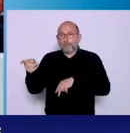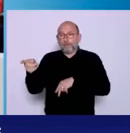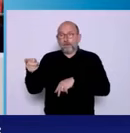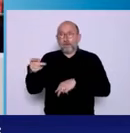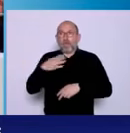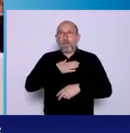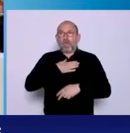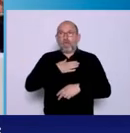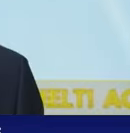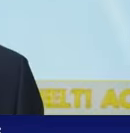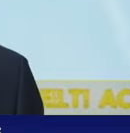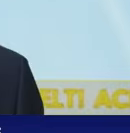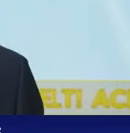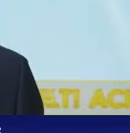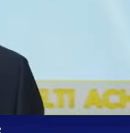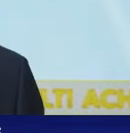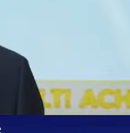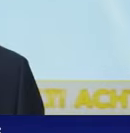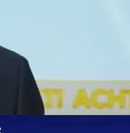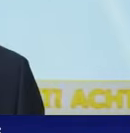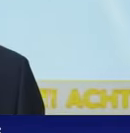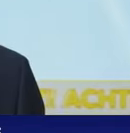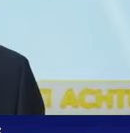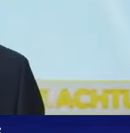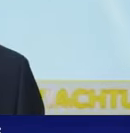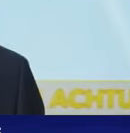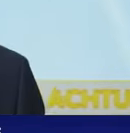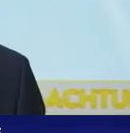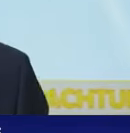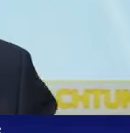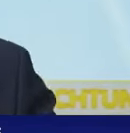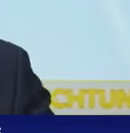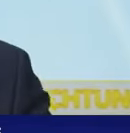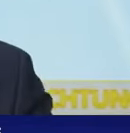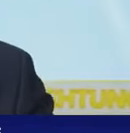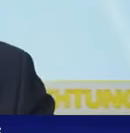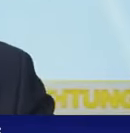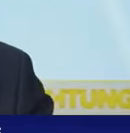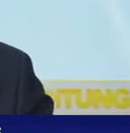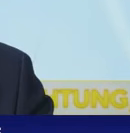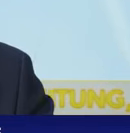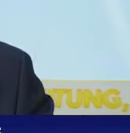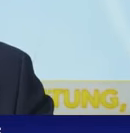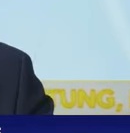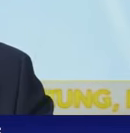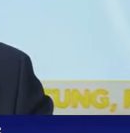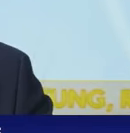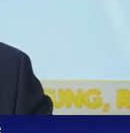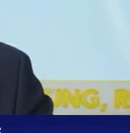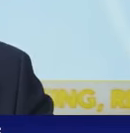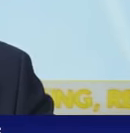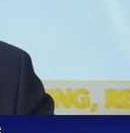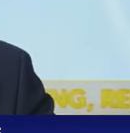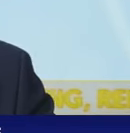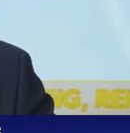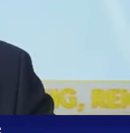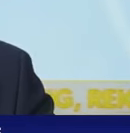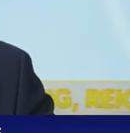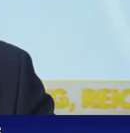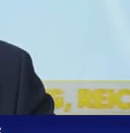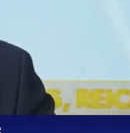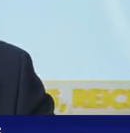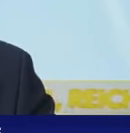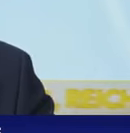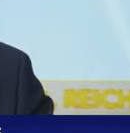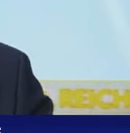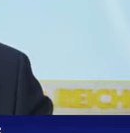ich gucken soll sie können nicht glauben was sie da sehen konnten wir auch nicht deswegen schauen wir